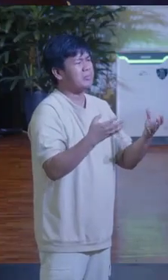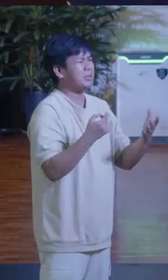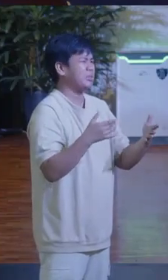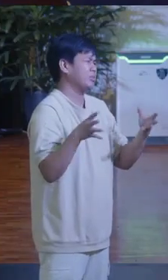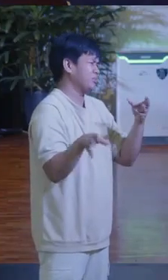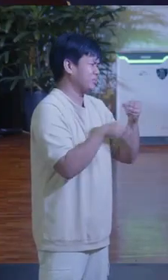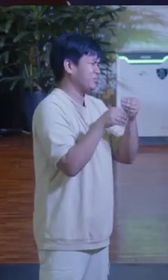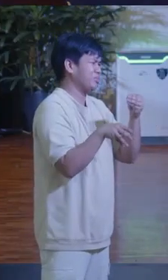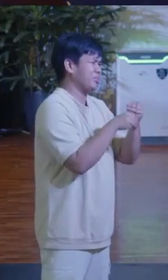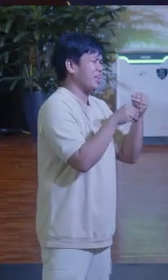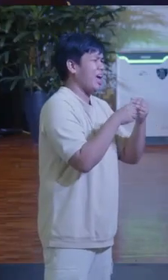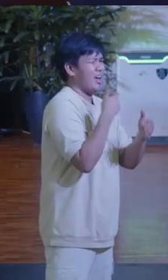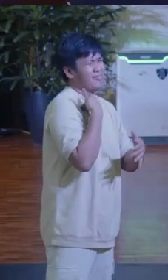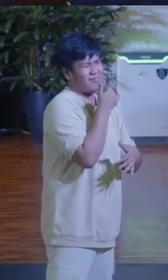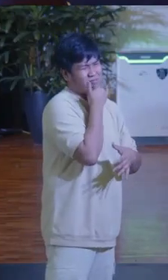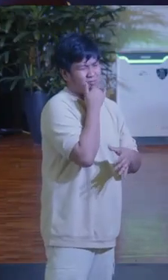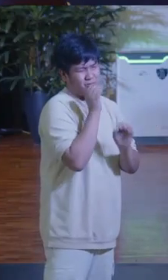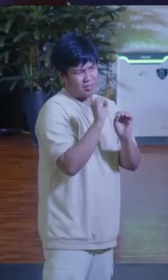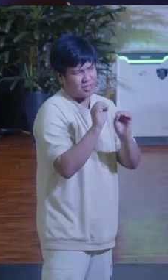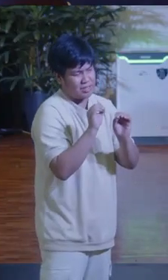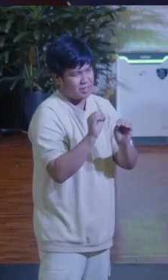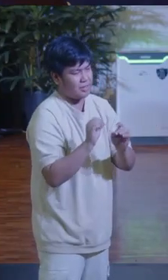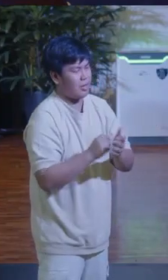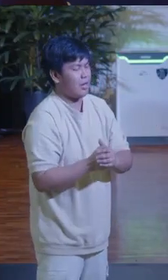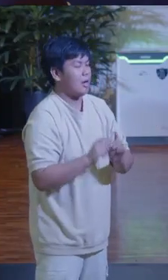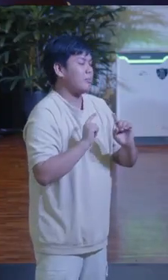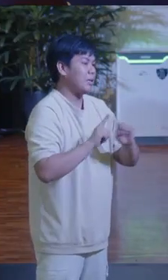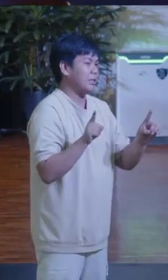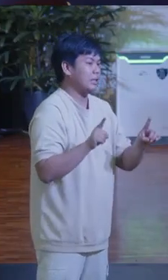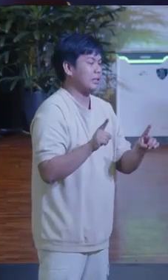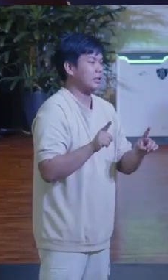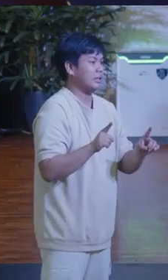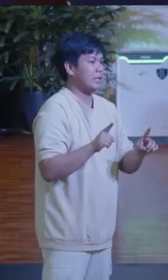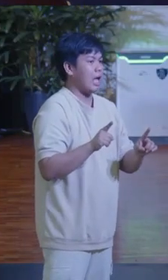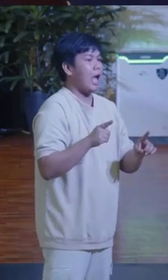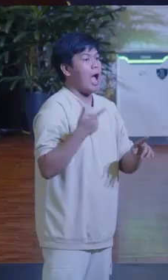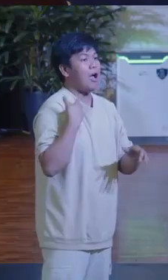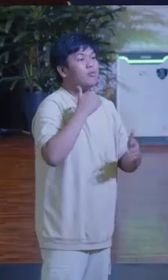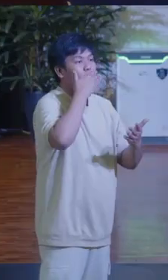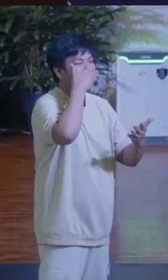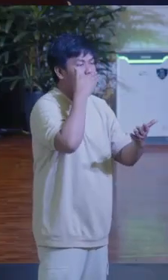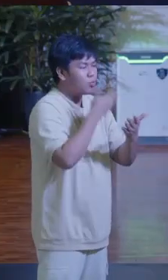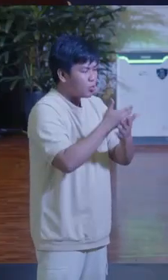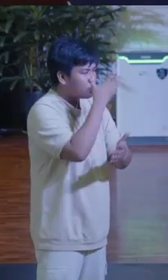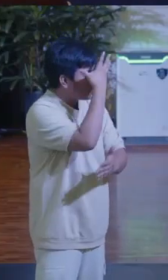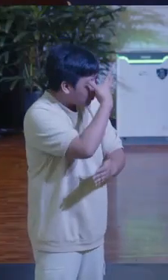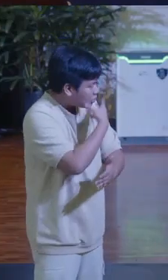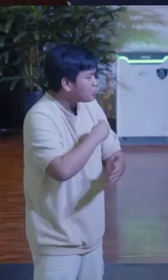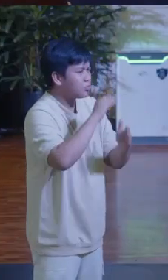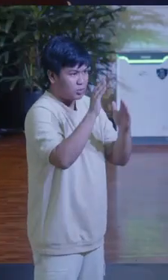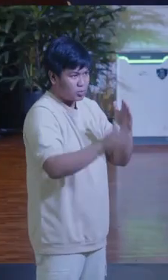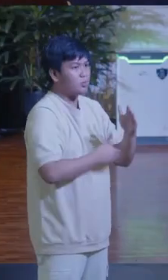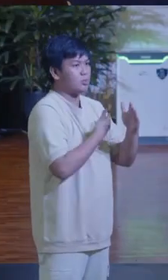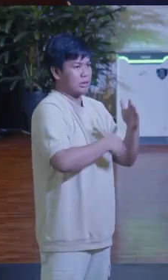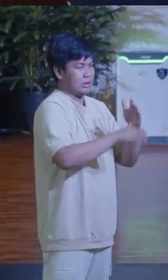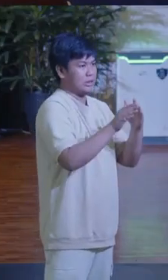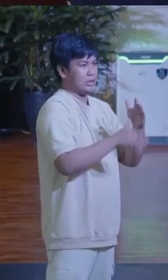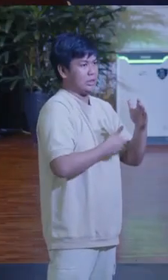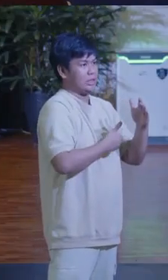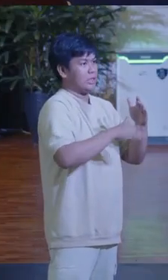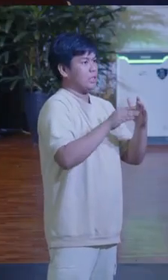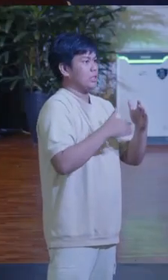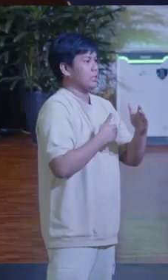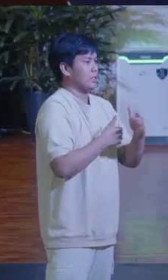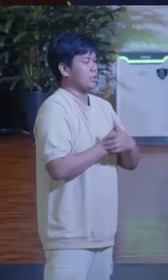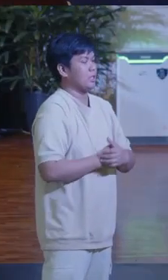merong pagkakamali sa kanilang doktrina, meron po silang mga awit dito na inaawit